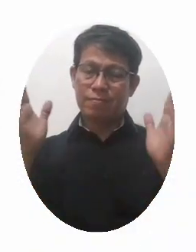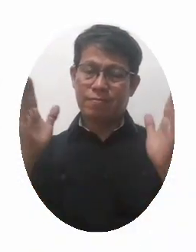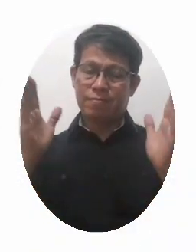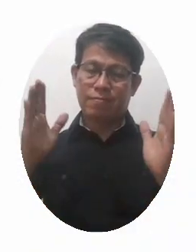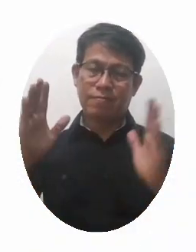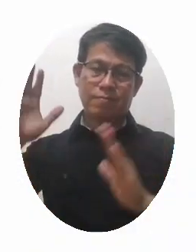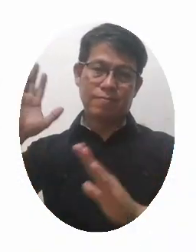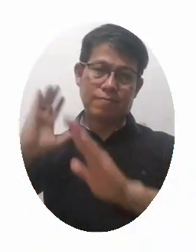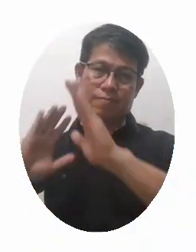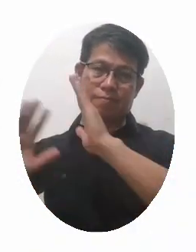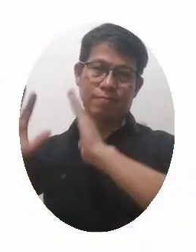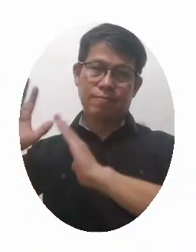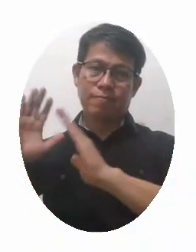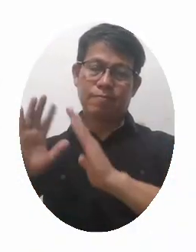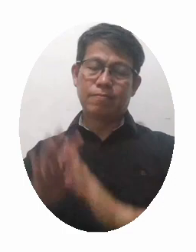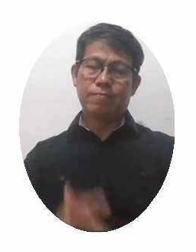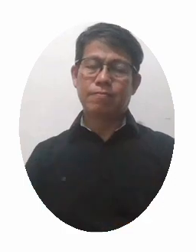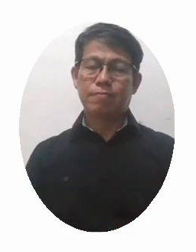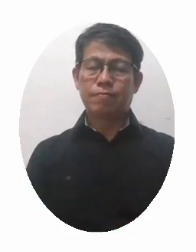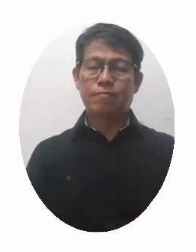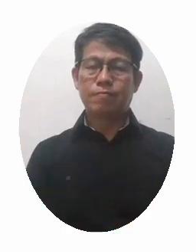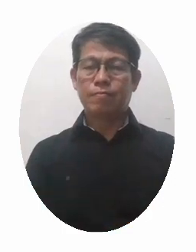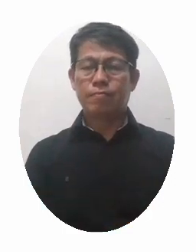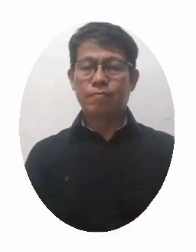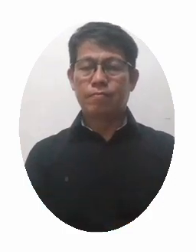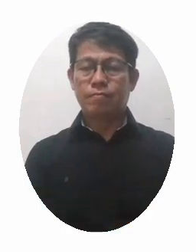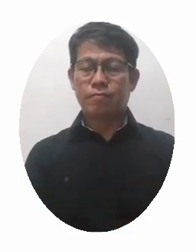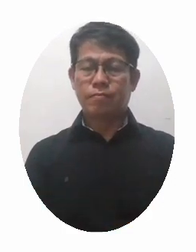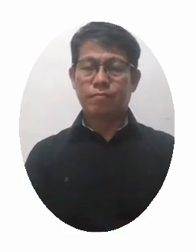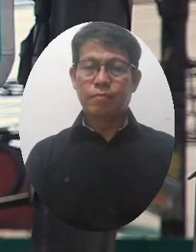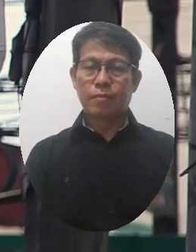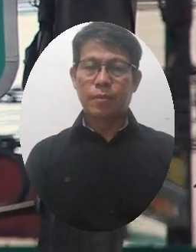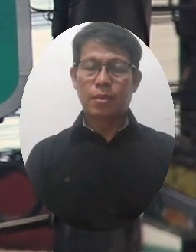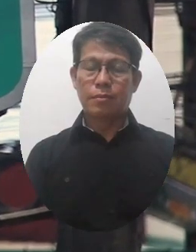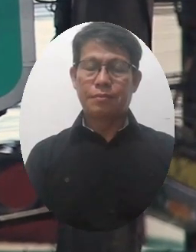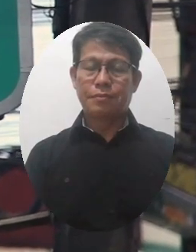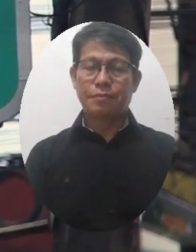ang ating mga naisagawang tulong noong mga nakaraan.